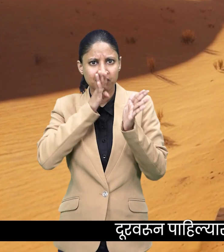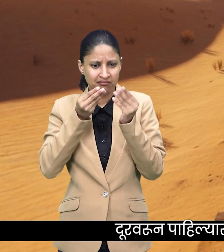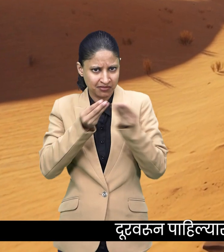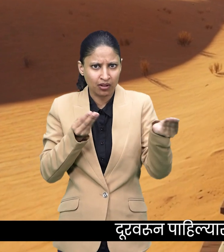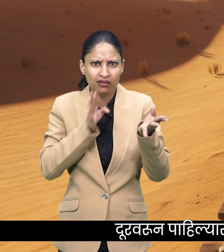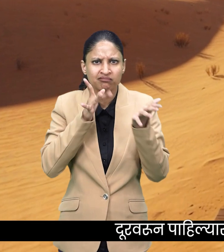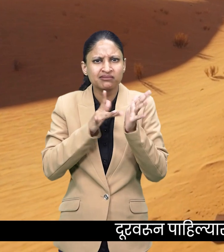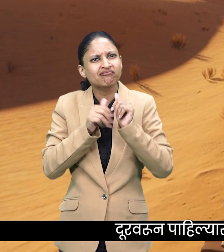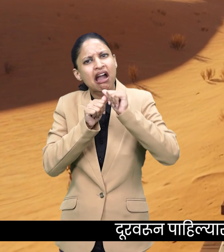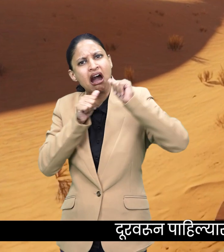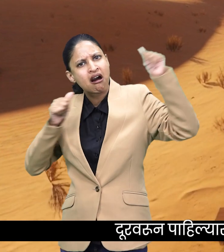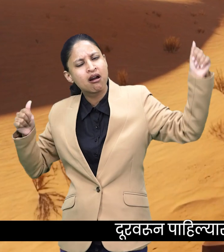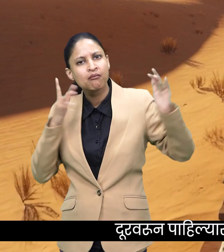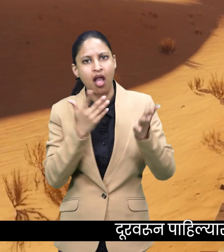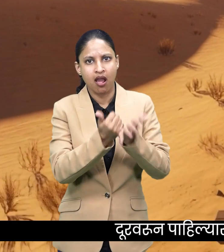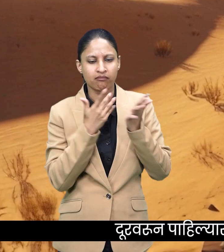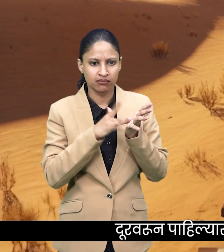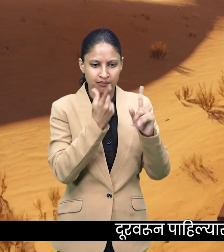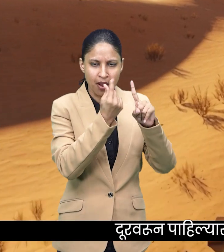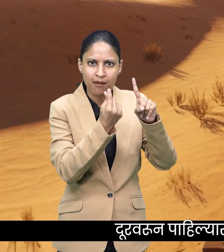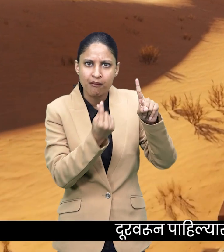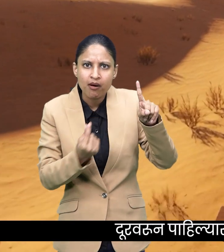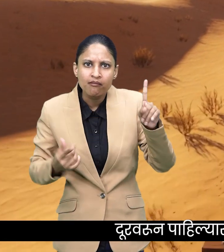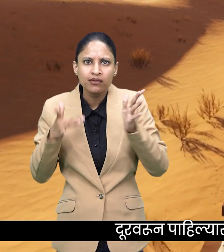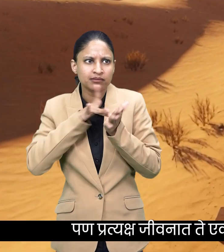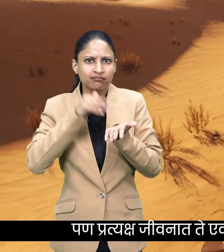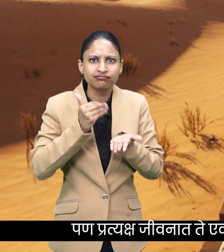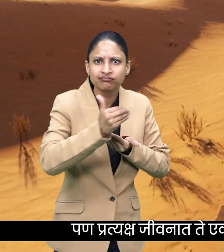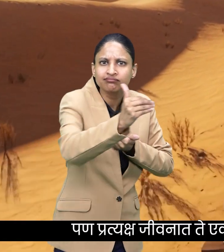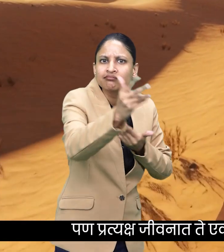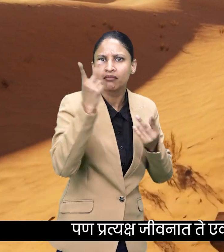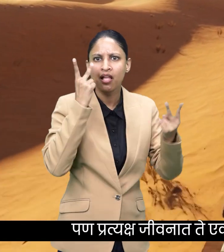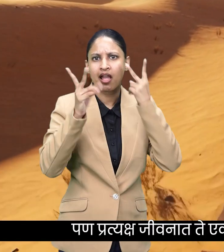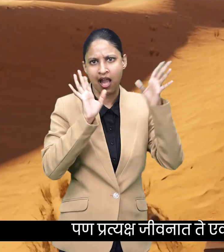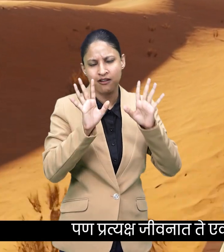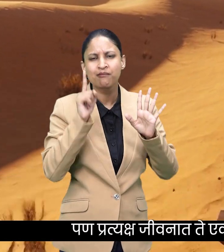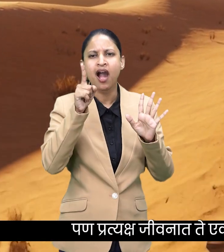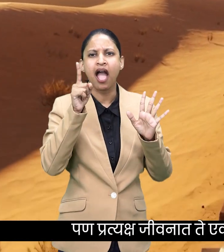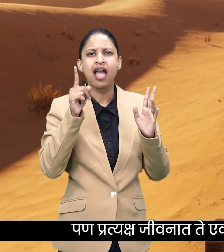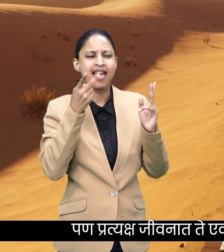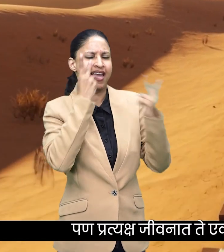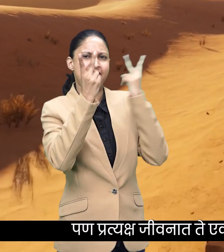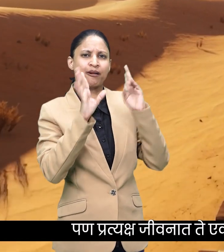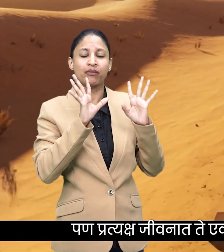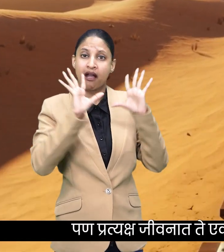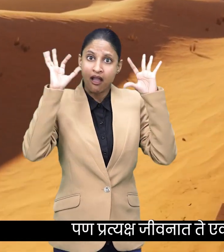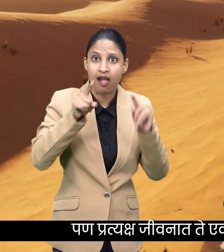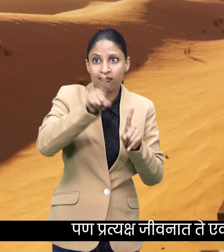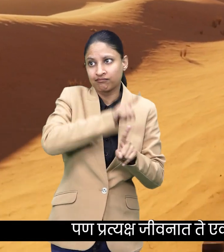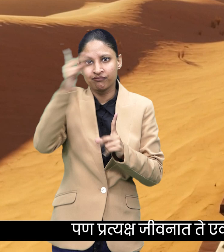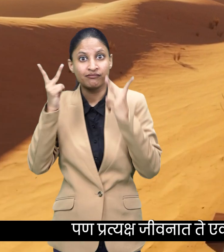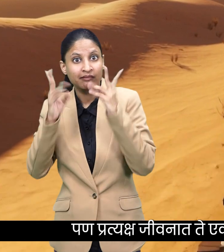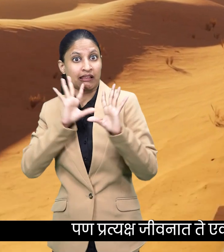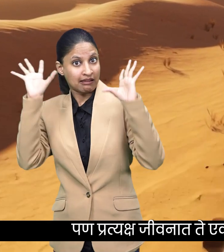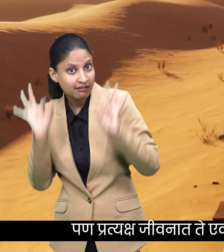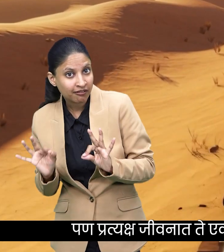दूरवरून पाहिल्यास ते एकमेकांना भेटतात असे दिसते, पण प्रत्यक्ष जीवनात ते एकमेकांना भेटत नाहीत. ते समांतर